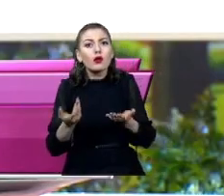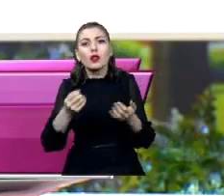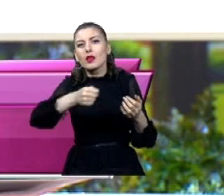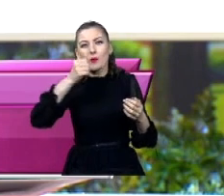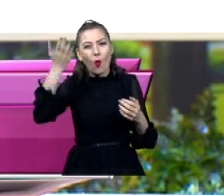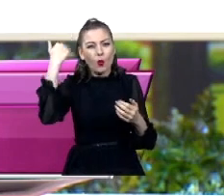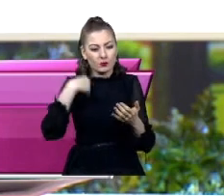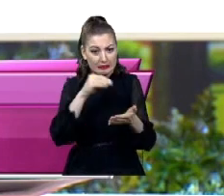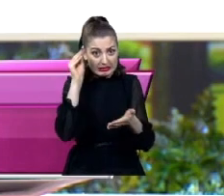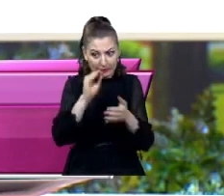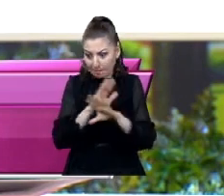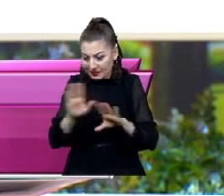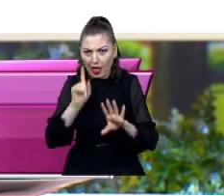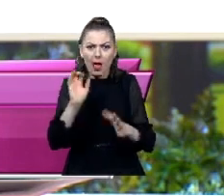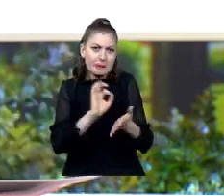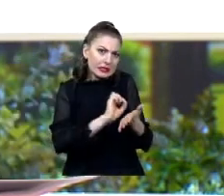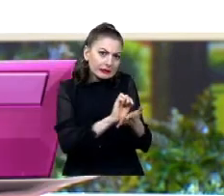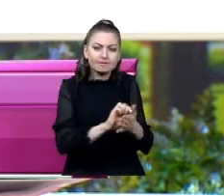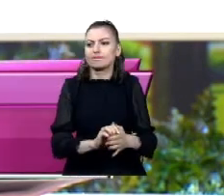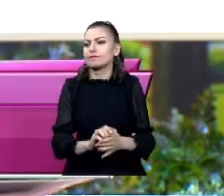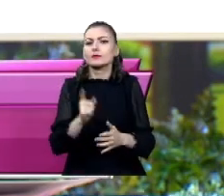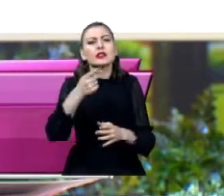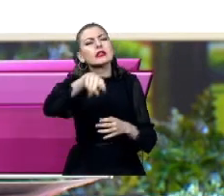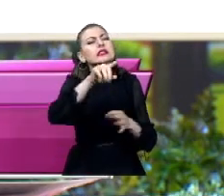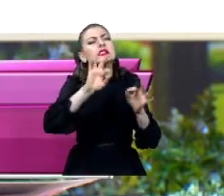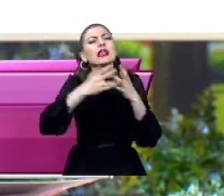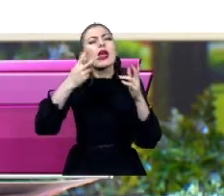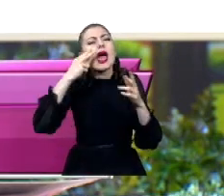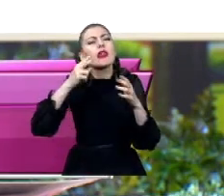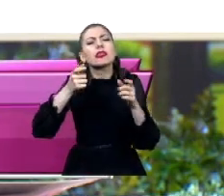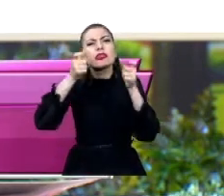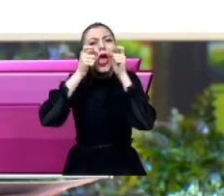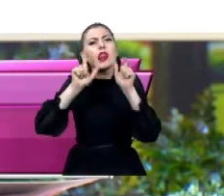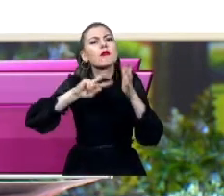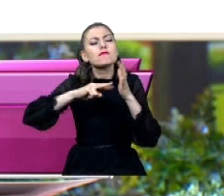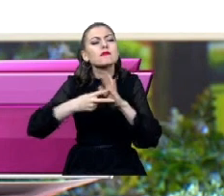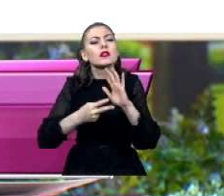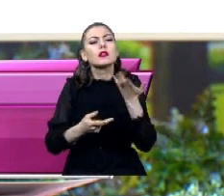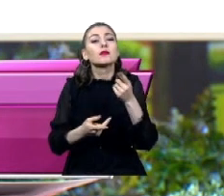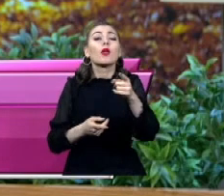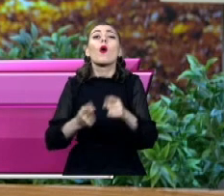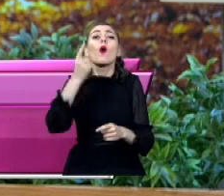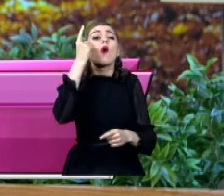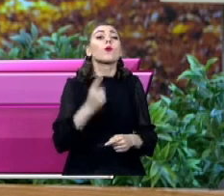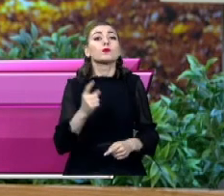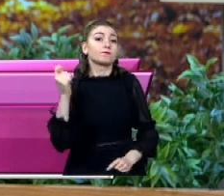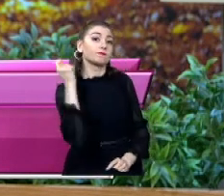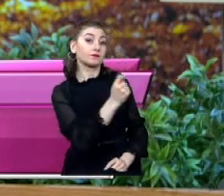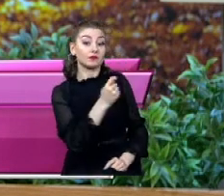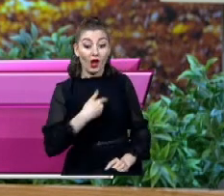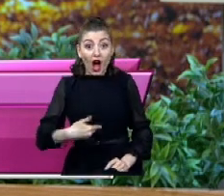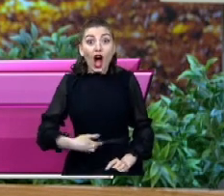vardır asılı. Bir şey bittiğinde hemen not alırım oraya. Siz nelere dikkat edersiniz mesela? Liste yönteminden faydalanıyorum. Özellikle aç